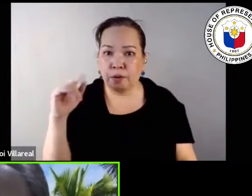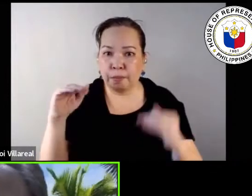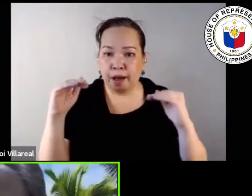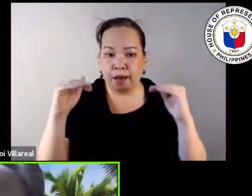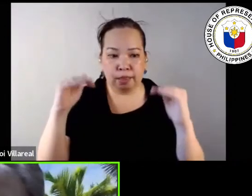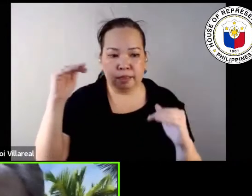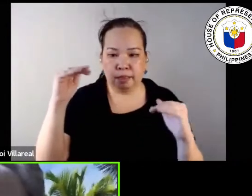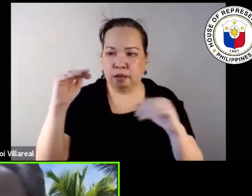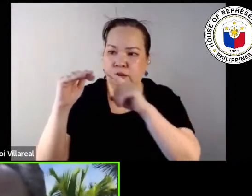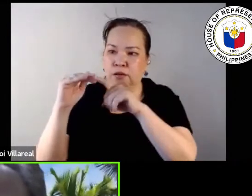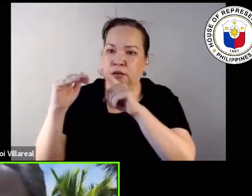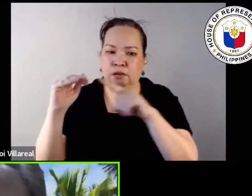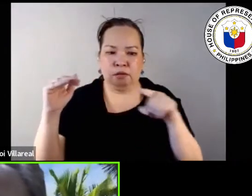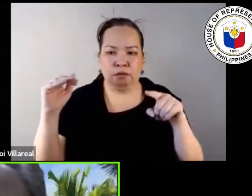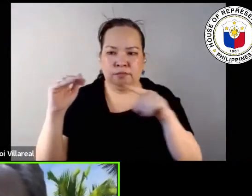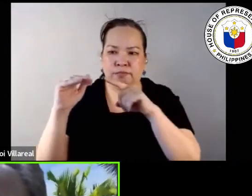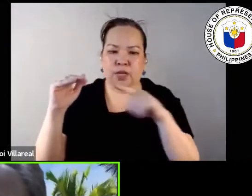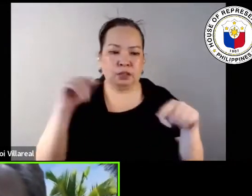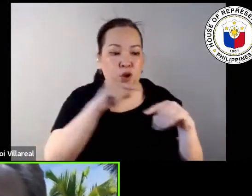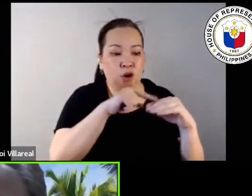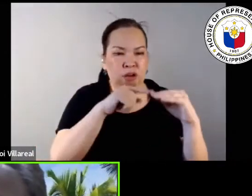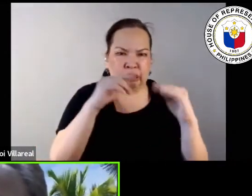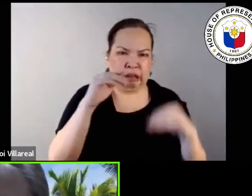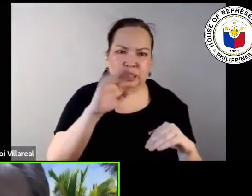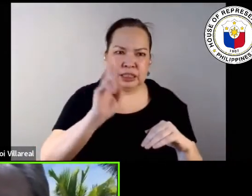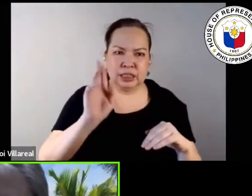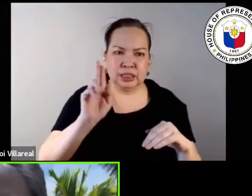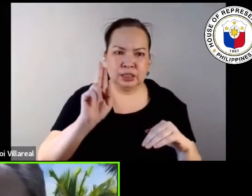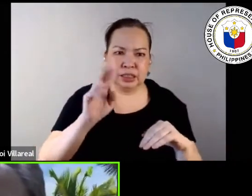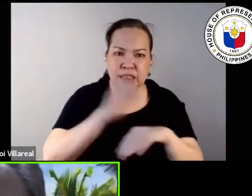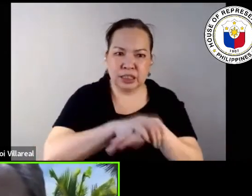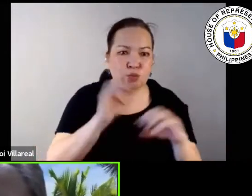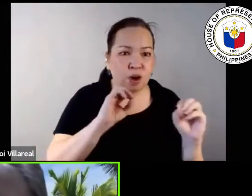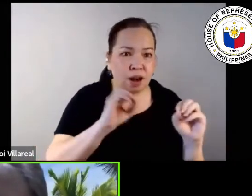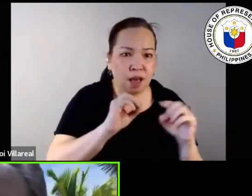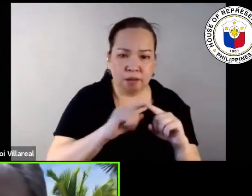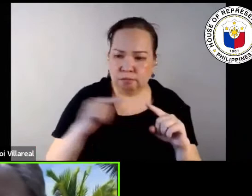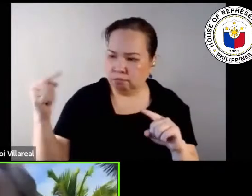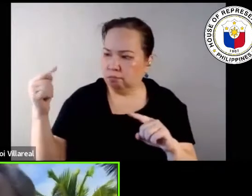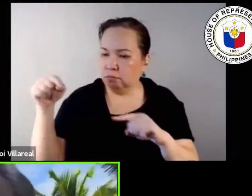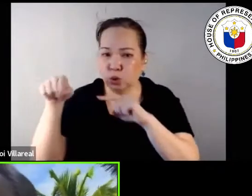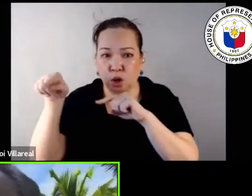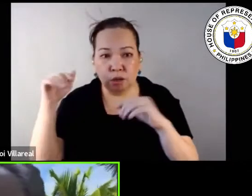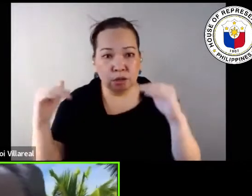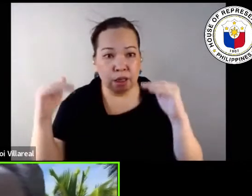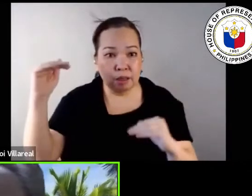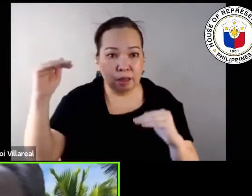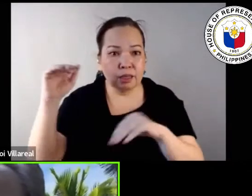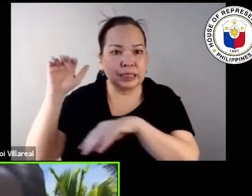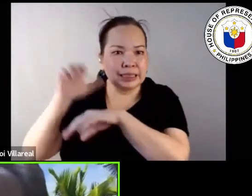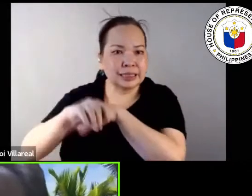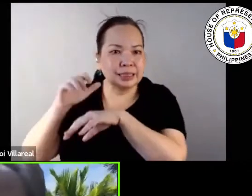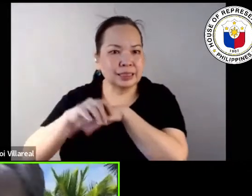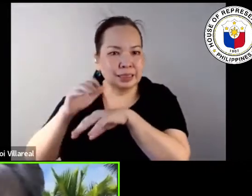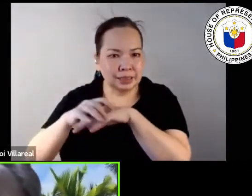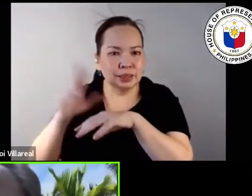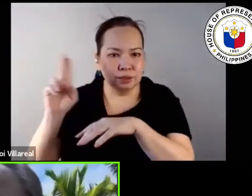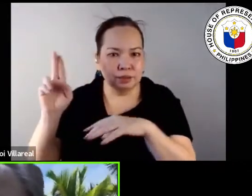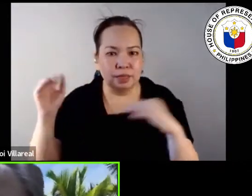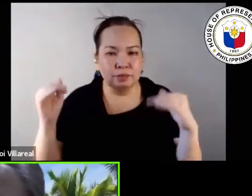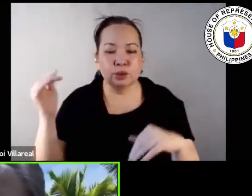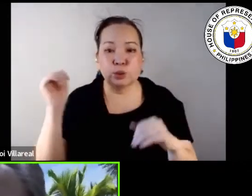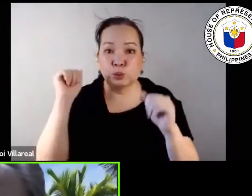hindi nag-i-Ingles sa bahay kumpara dun sa mga nag-i-Ingles sa bahay. Sa makatwid, kailangan